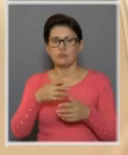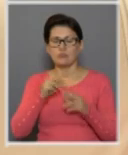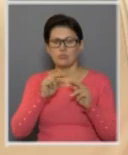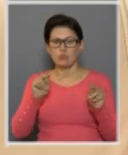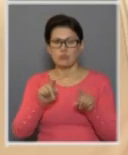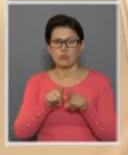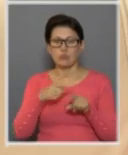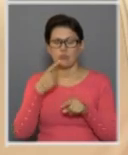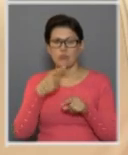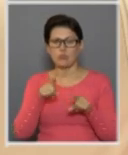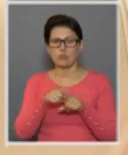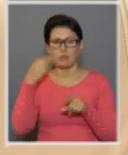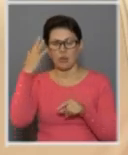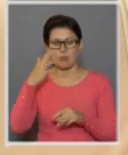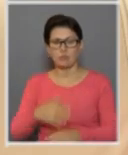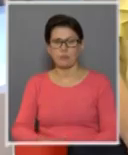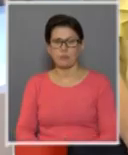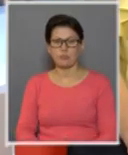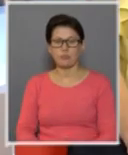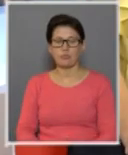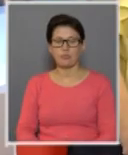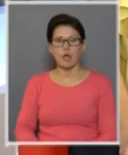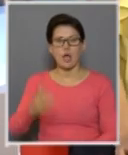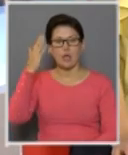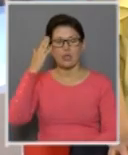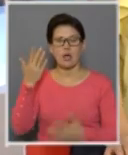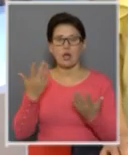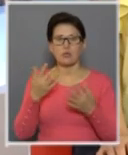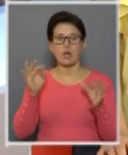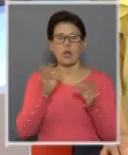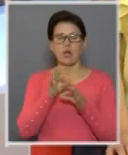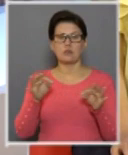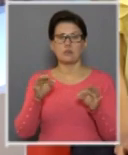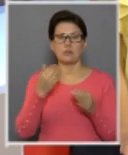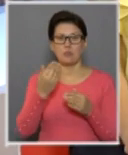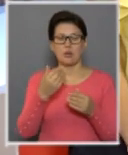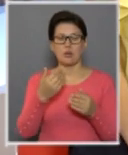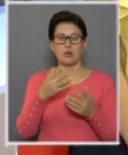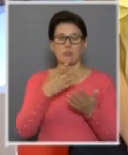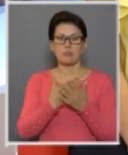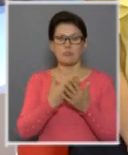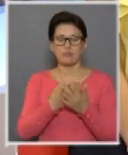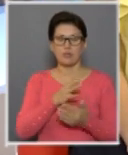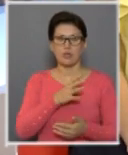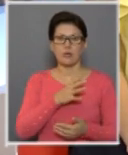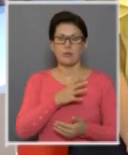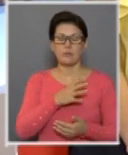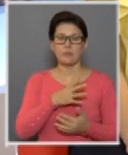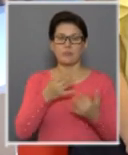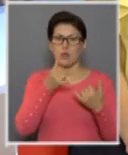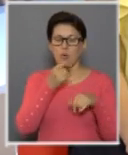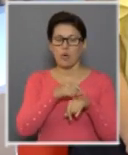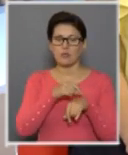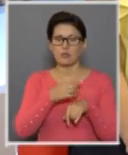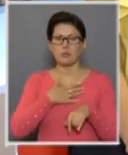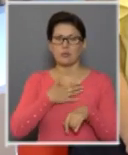ойлаймын. Сол. Және де енді стилге керек. Жалпы репертуарында қанша ән бар қазіргі таңда? Стилің, репертуарың, әнің? Қазіргі